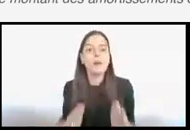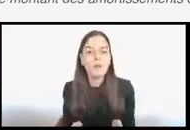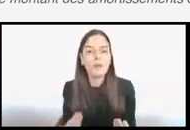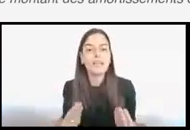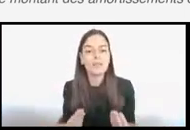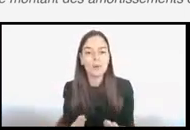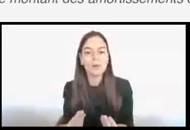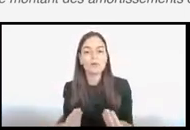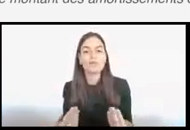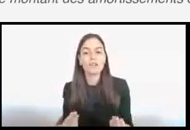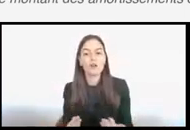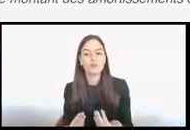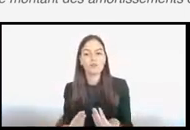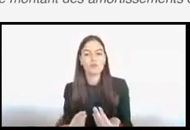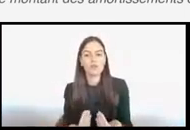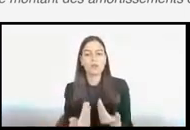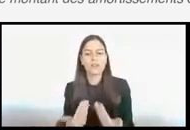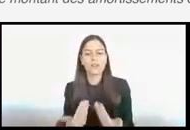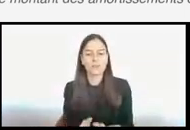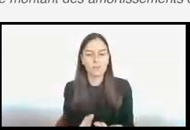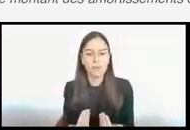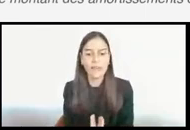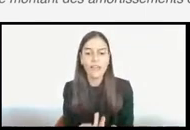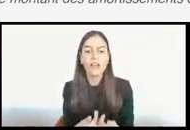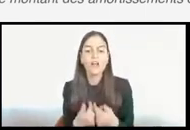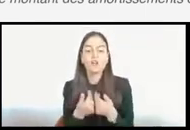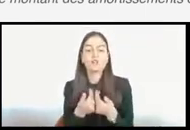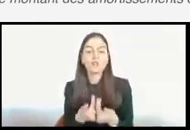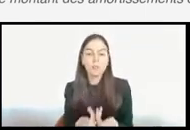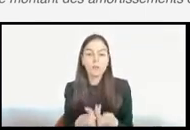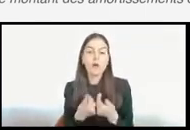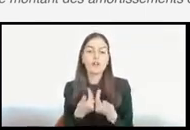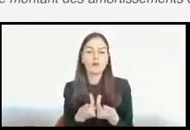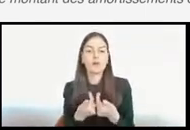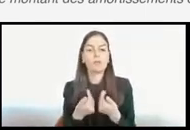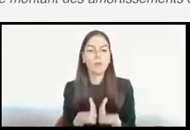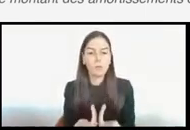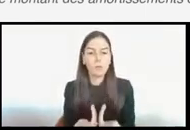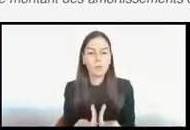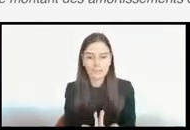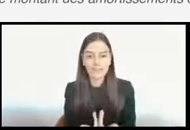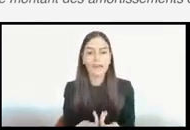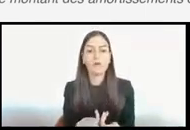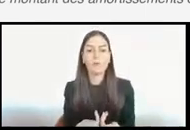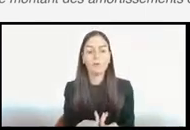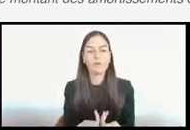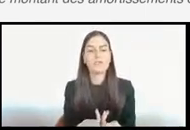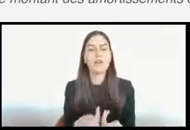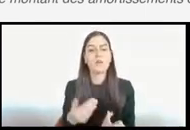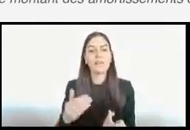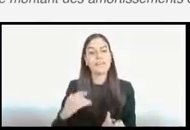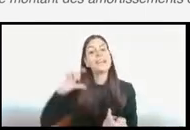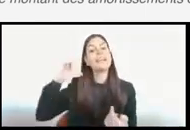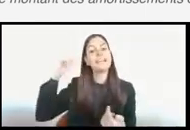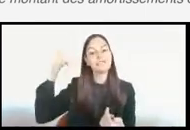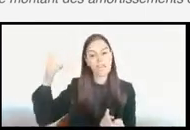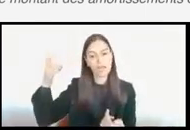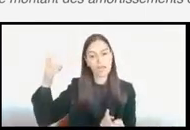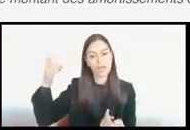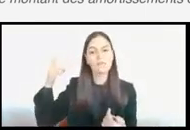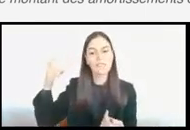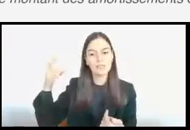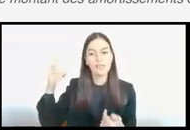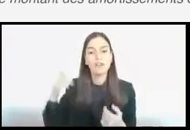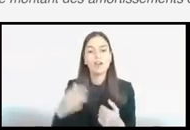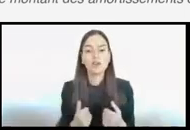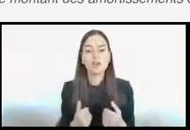des meubles. Et donc, dès lors que je suis en location meublée, je peux, en tant que propriétaire, proposer un loyer